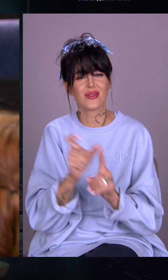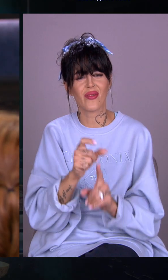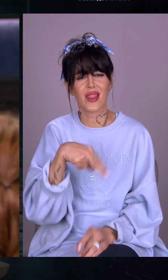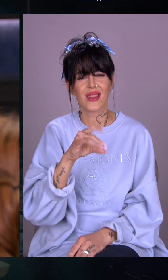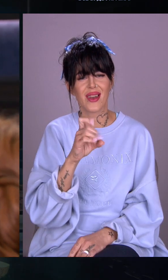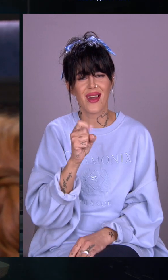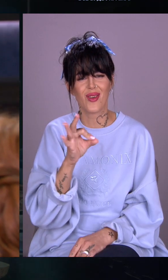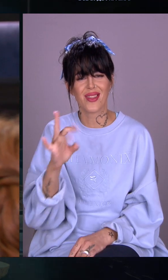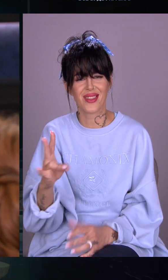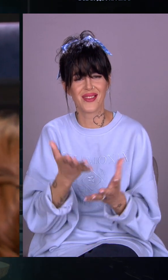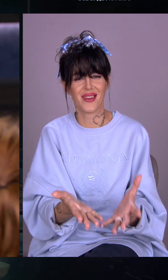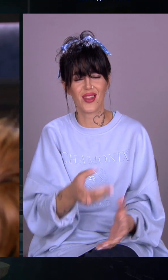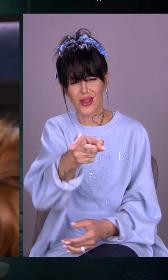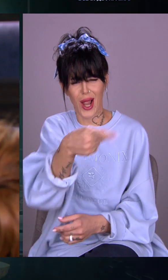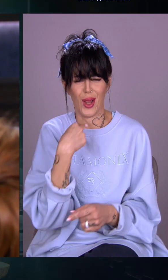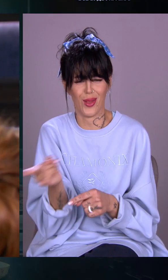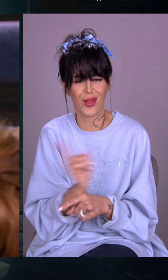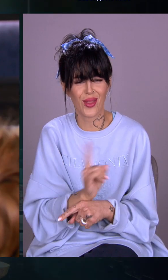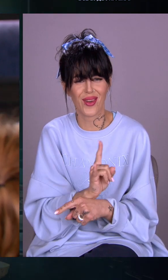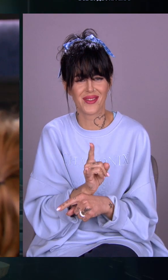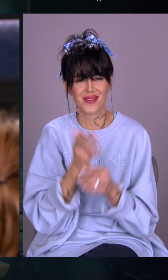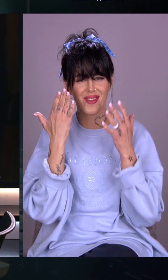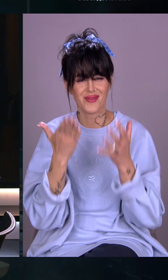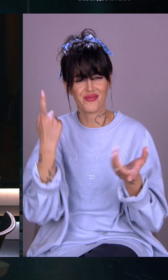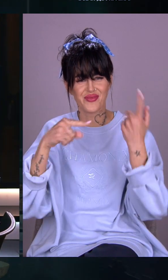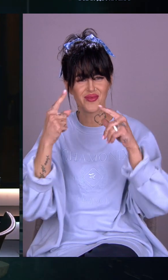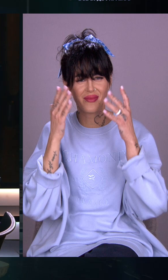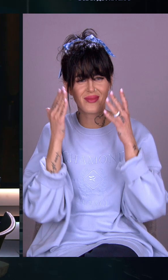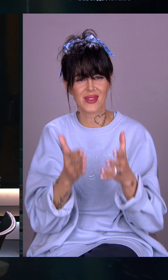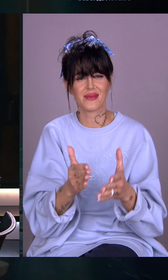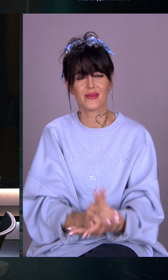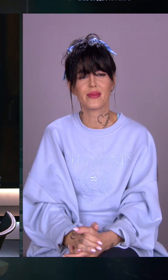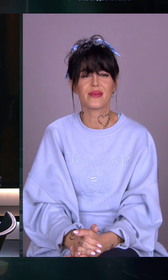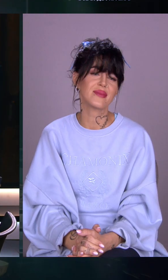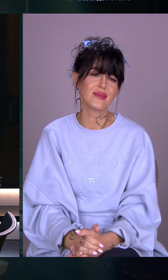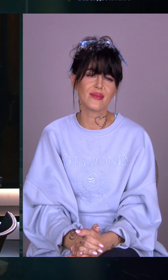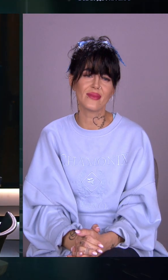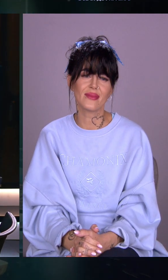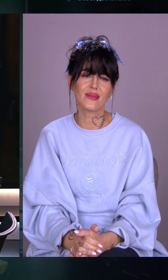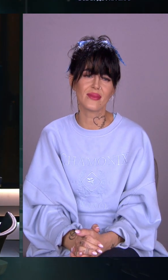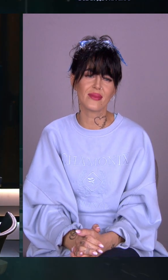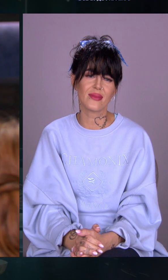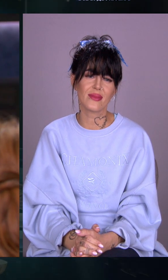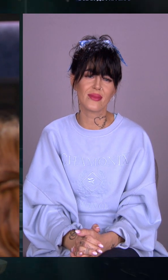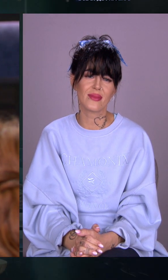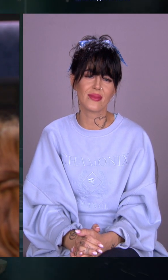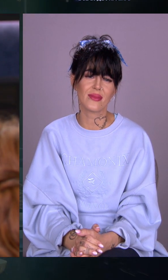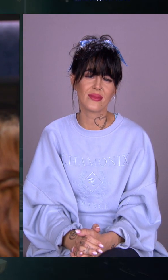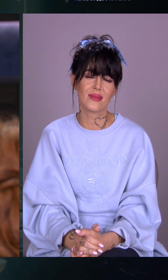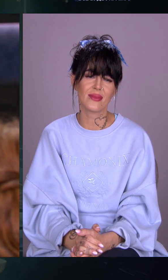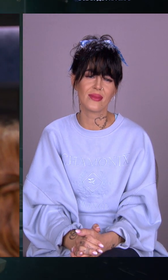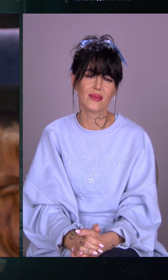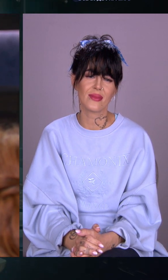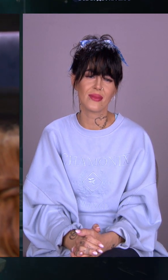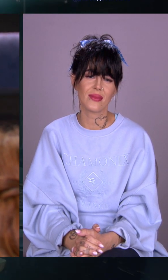Я тобі кажу, що ти мені брешеш, що ти мені кажеш якусь шаркань. Ай, розкусили. Тож, йдемо далі. З